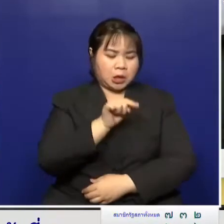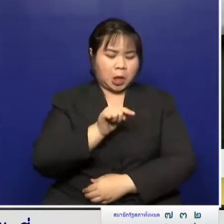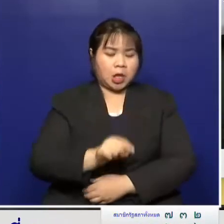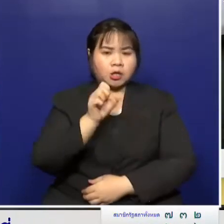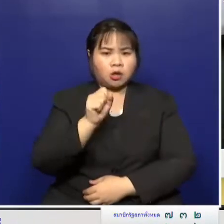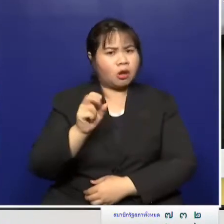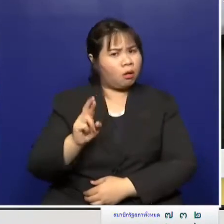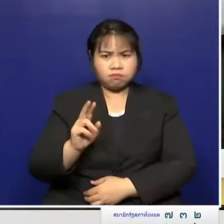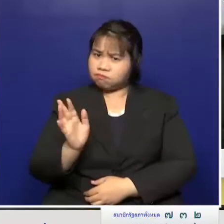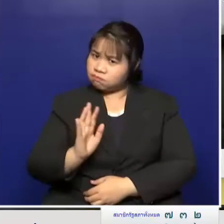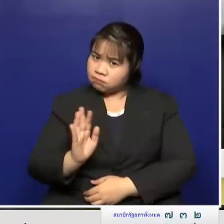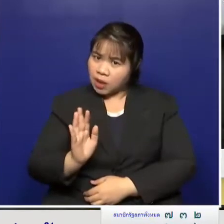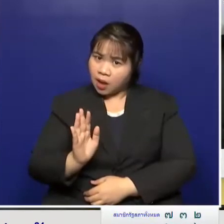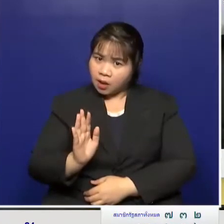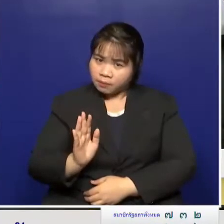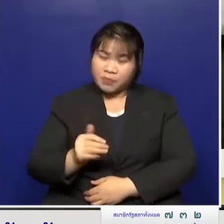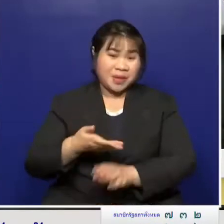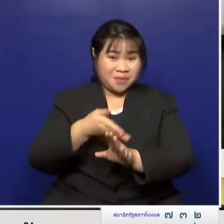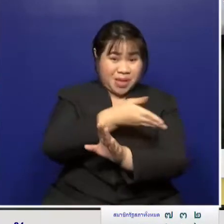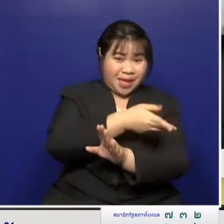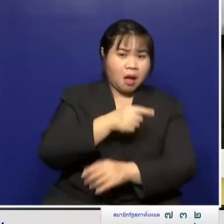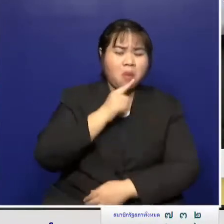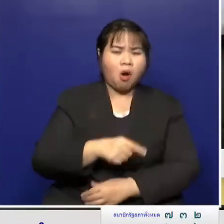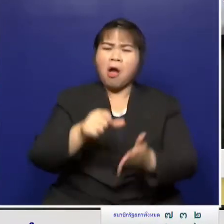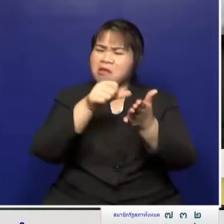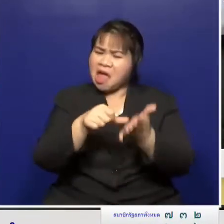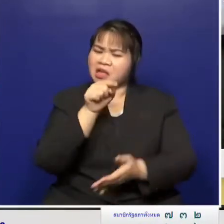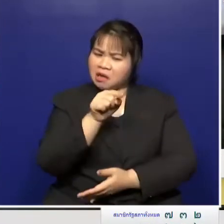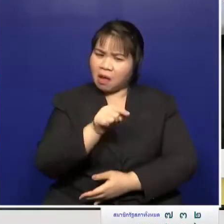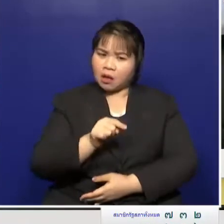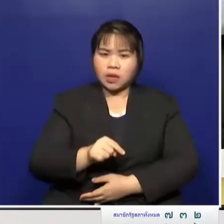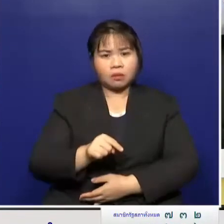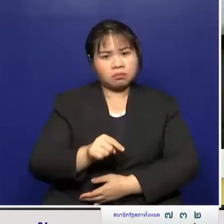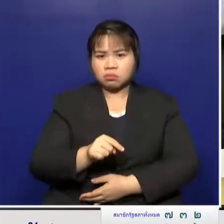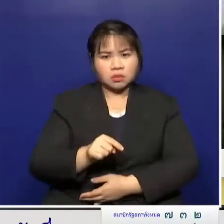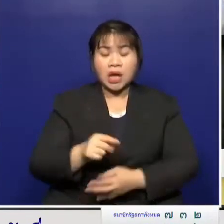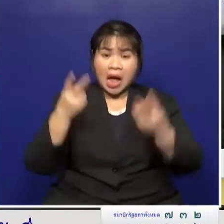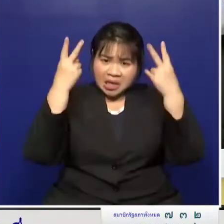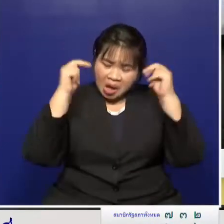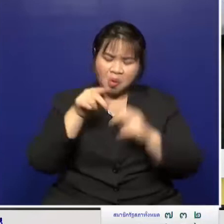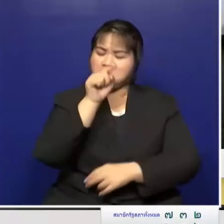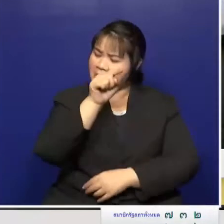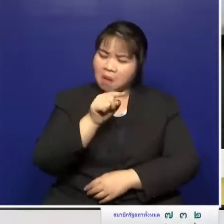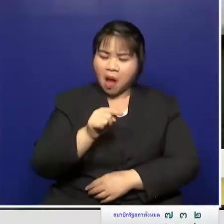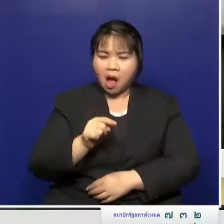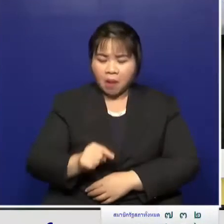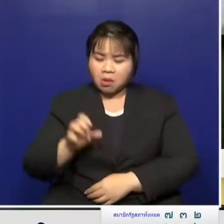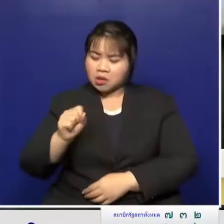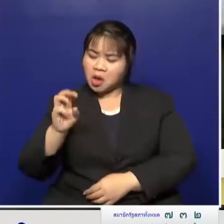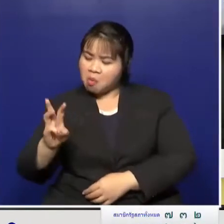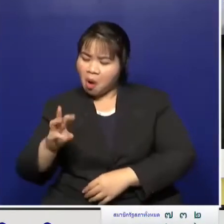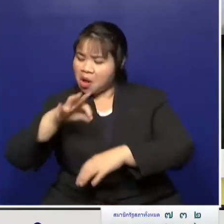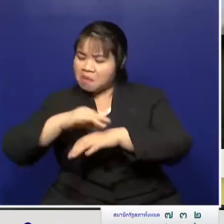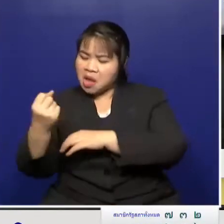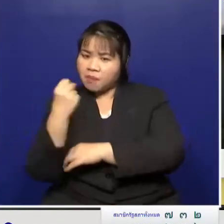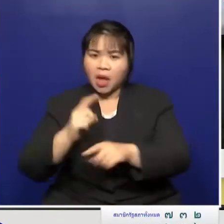สรอเขาได้อย่างไรไม inv to crew ก็บอกวาแกอยเรื่องนนสิเพื่ที่ไม่ให้ นายกต้เป็อยันั้นเพื่อไมให้วุธ shortlyอย่น